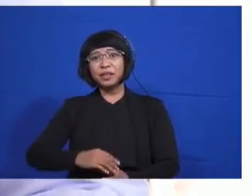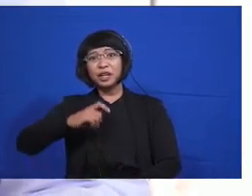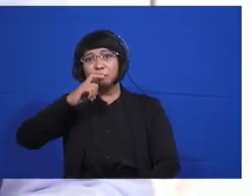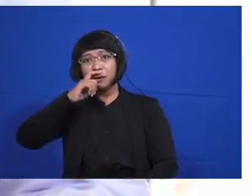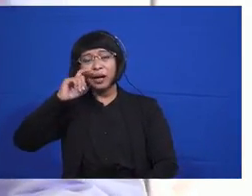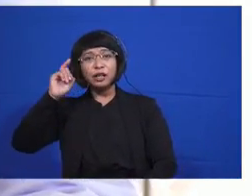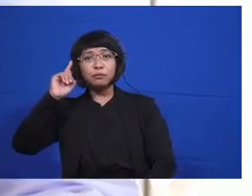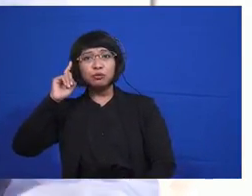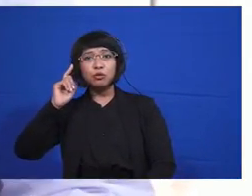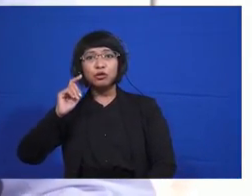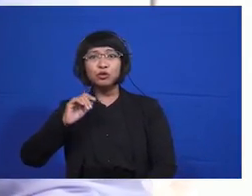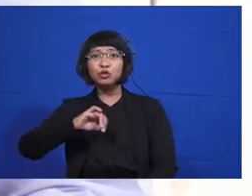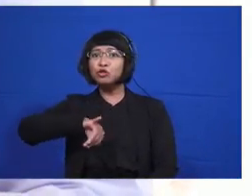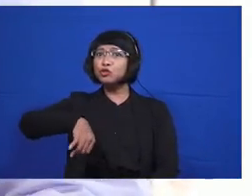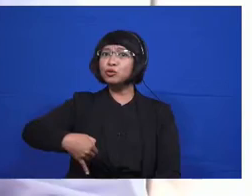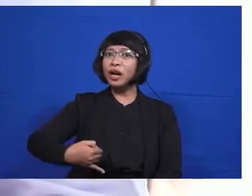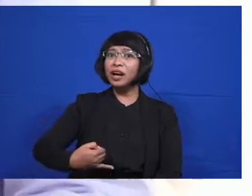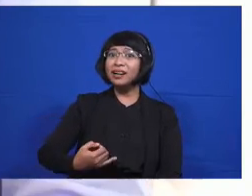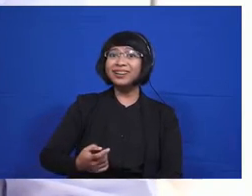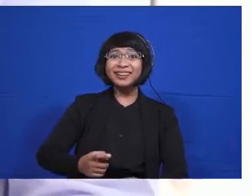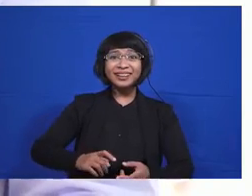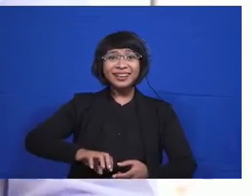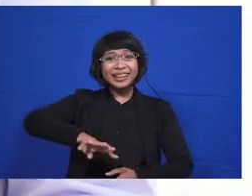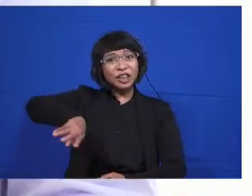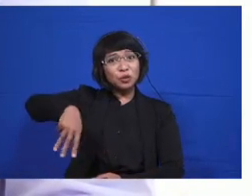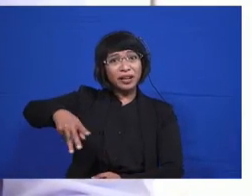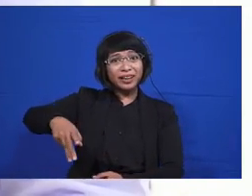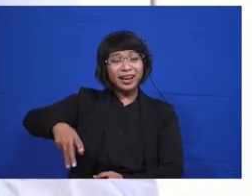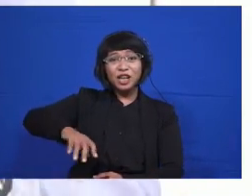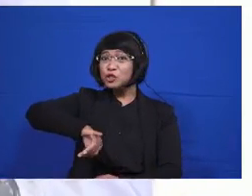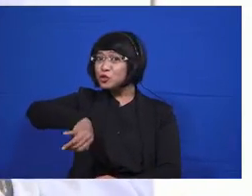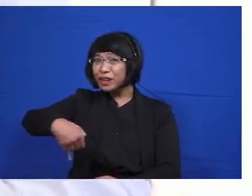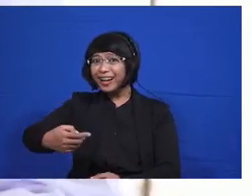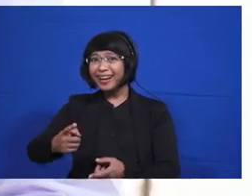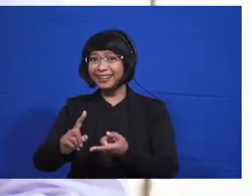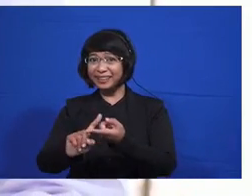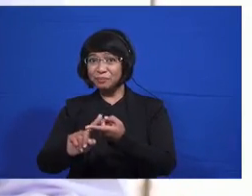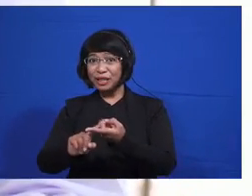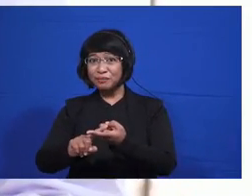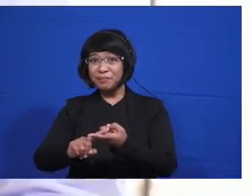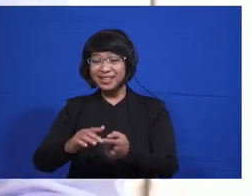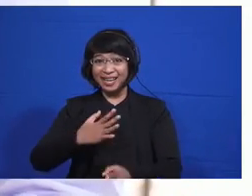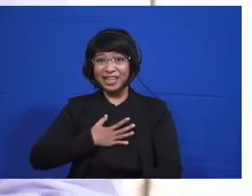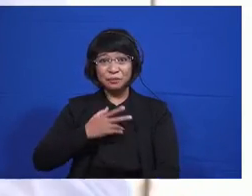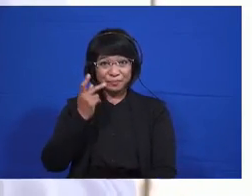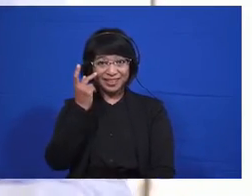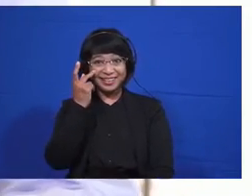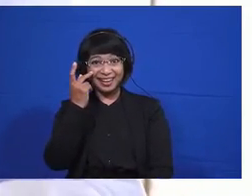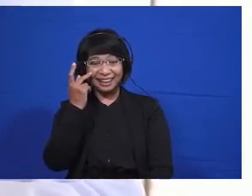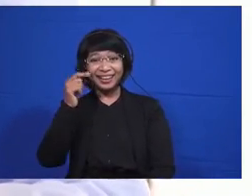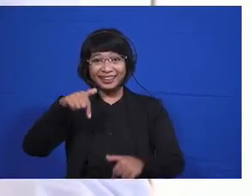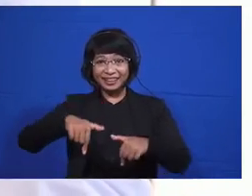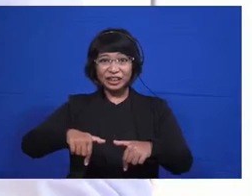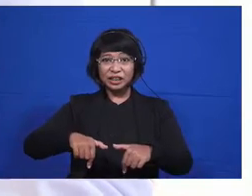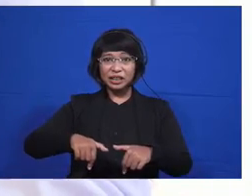keluarga. Tapi bahkan teman-teman saya pun menjaganya lah itu. Tetap